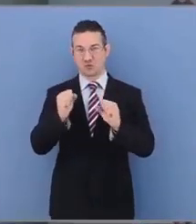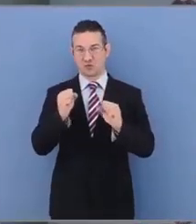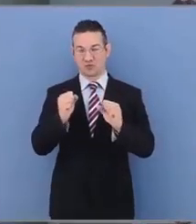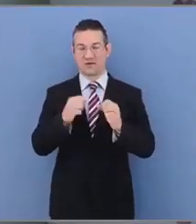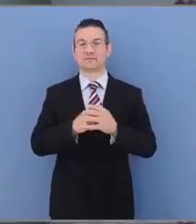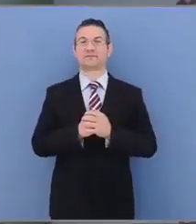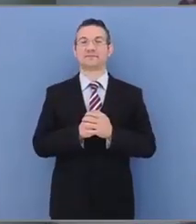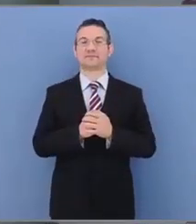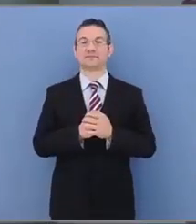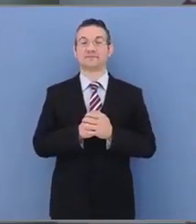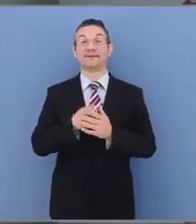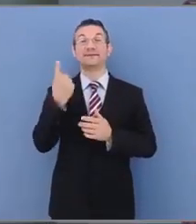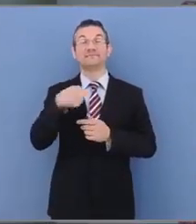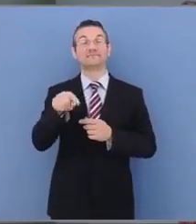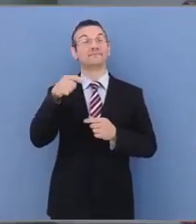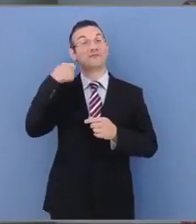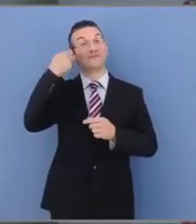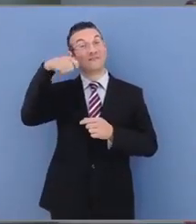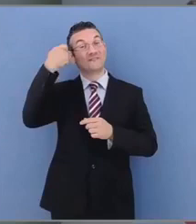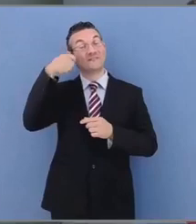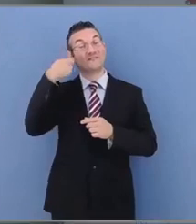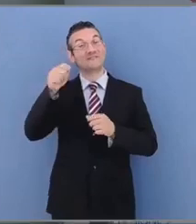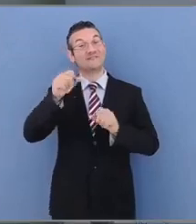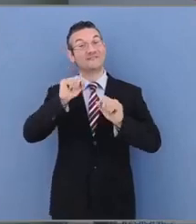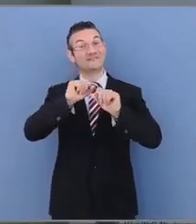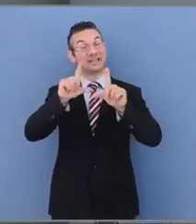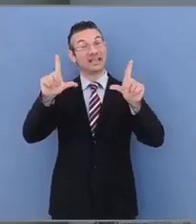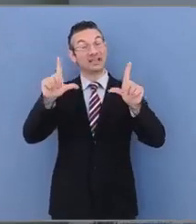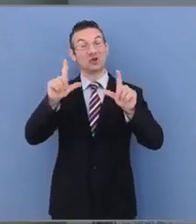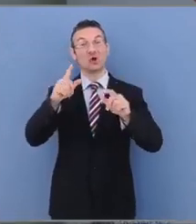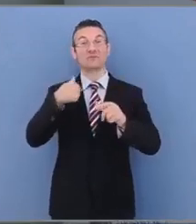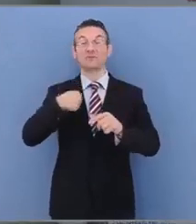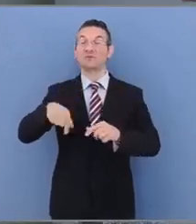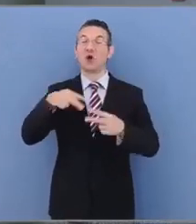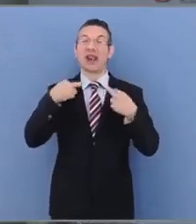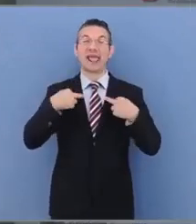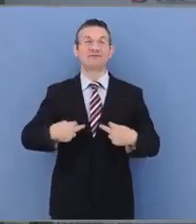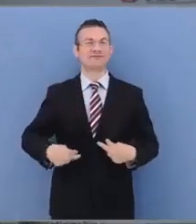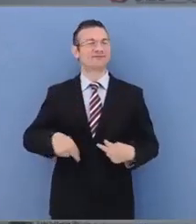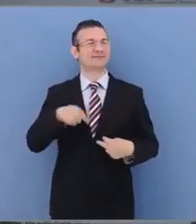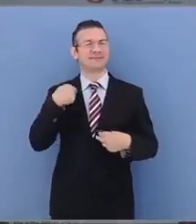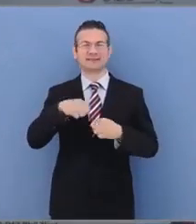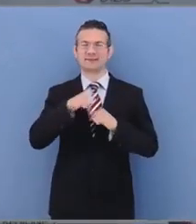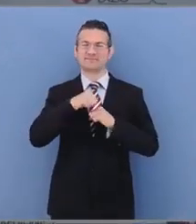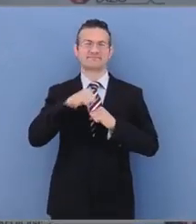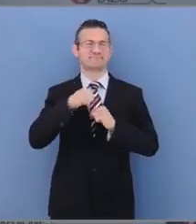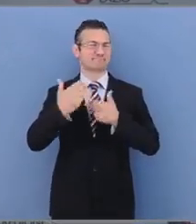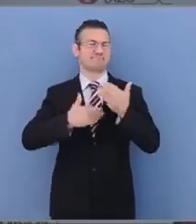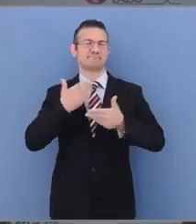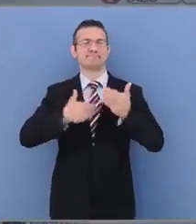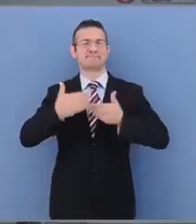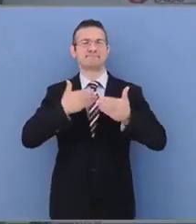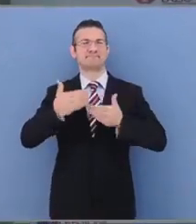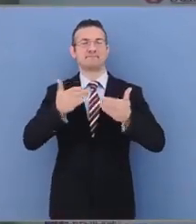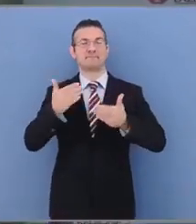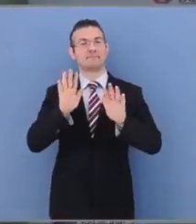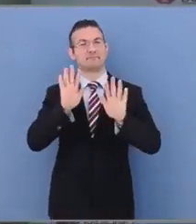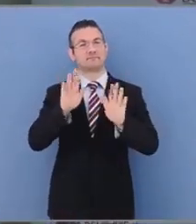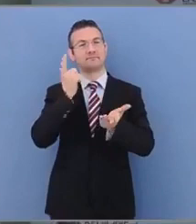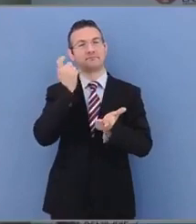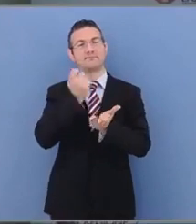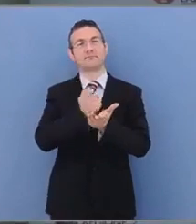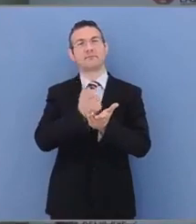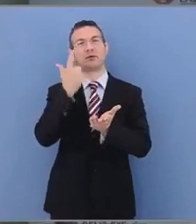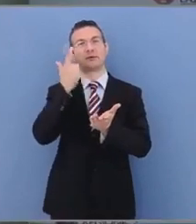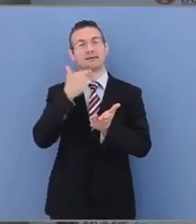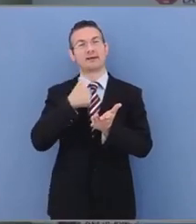per dire che tutte le nostre vite che vanno a 300 all'ora, era importante prenderci un